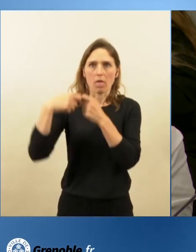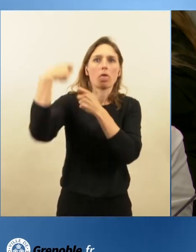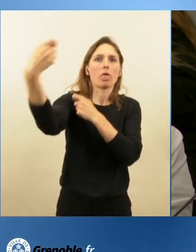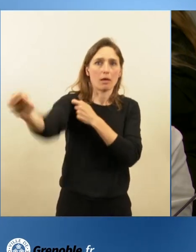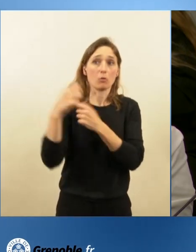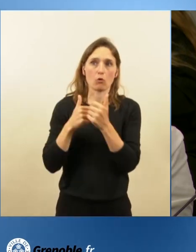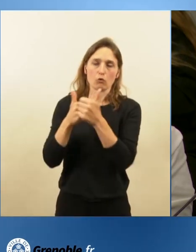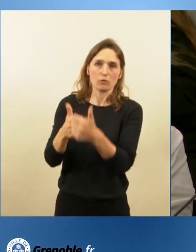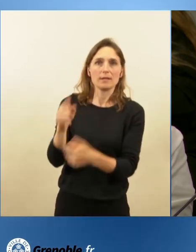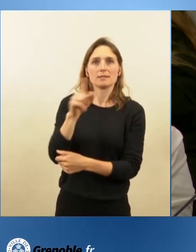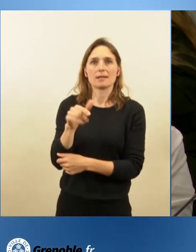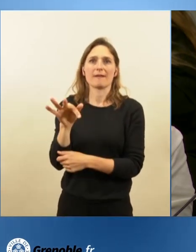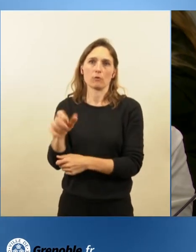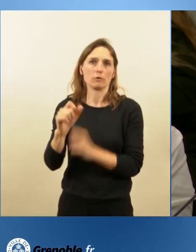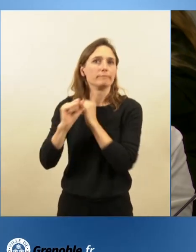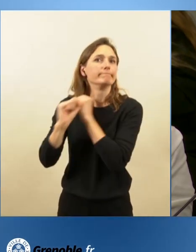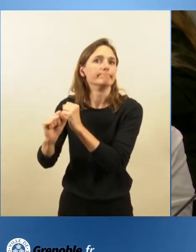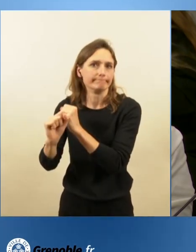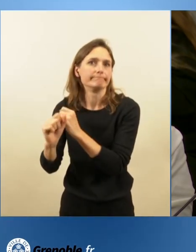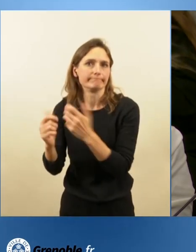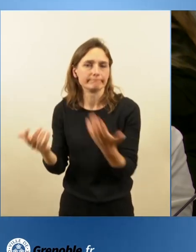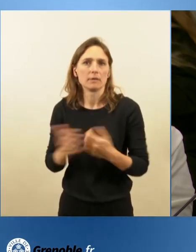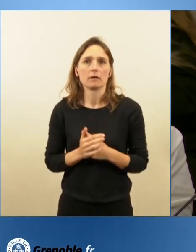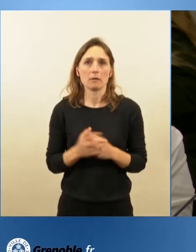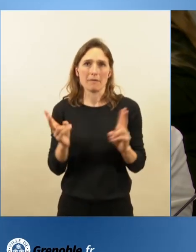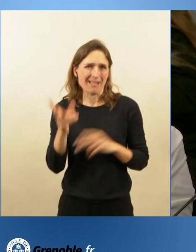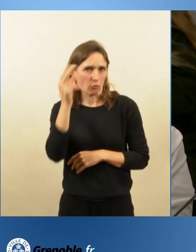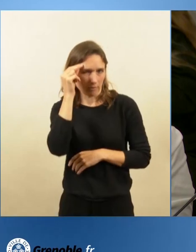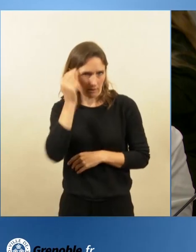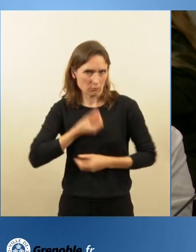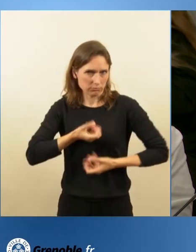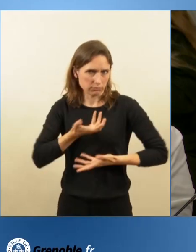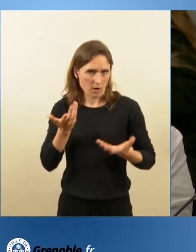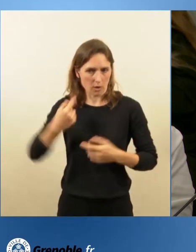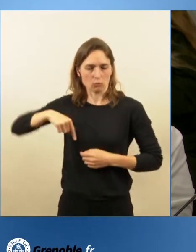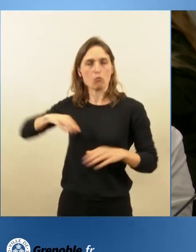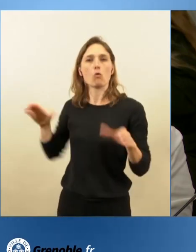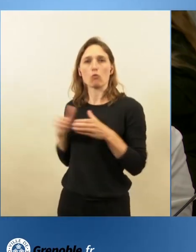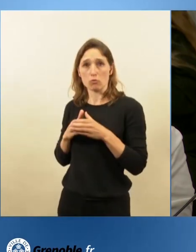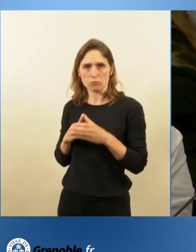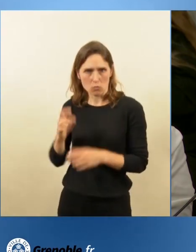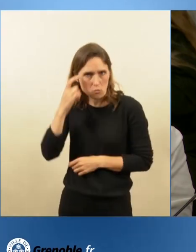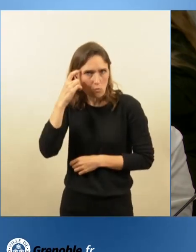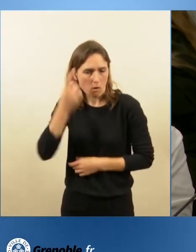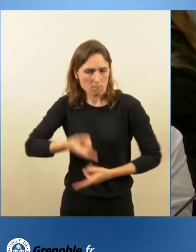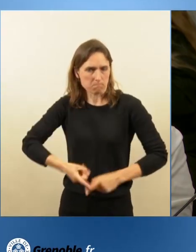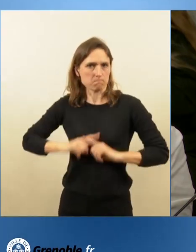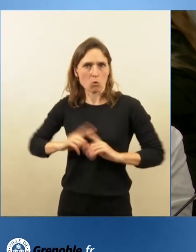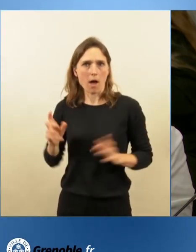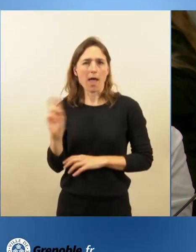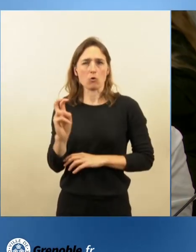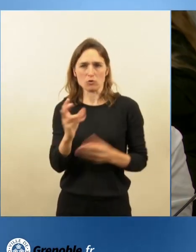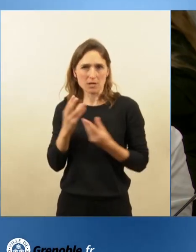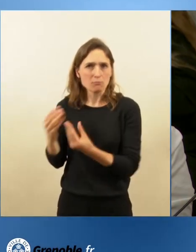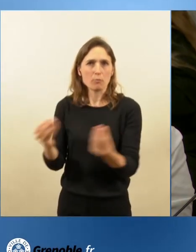la ZFE Monsieur le Maire vous aurez donc compris au travers de ces mots que notre groupe proprement une écologie populaire une écologie ou le